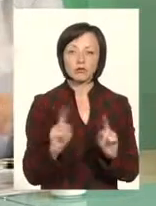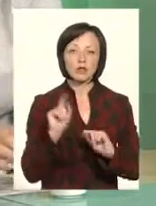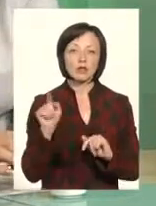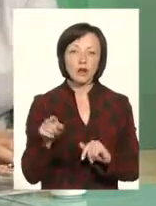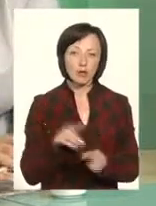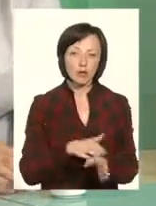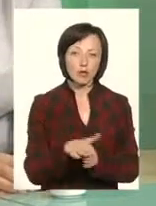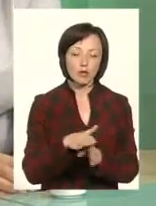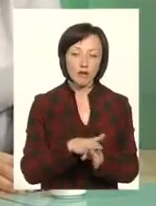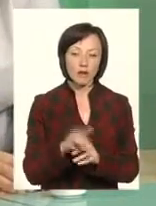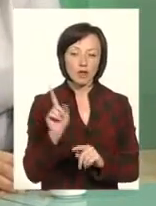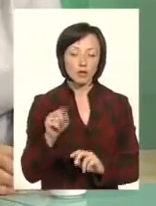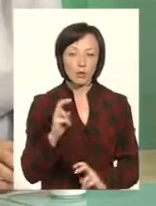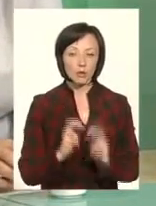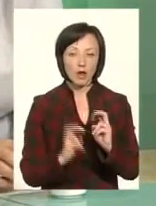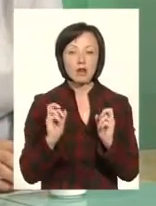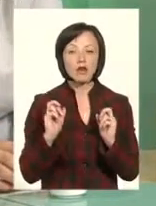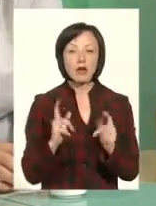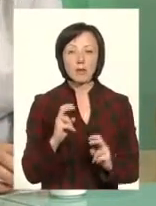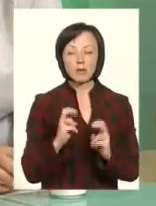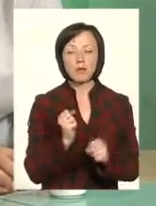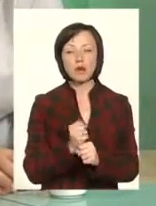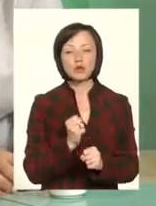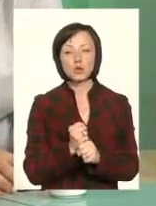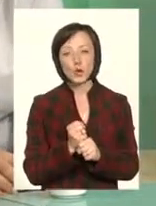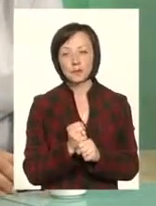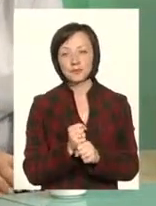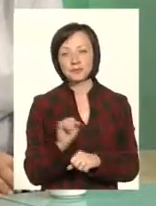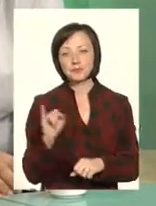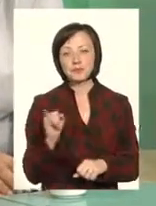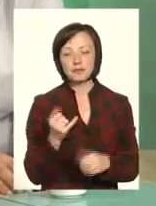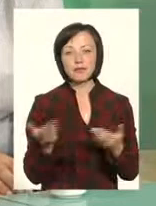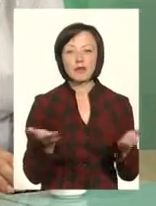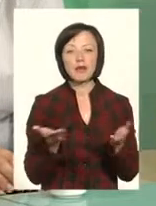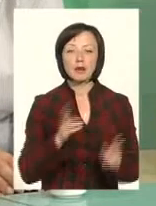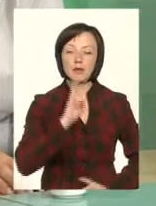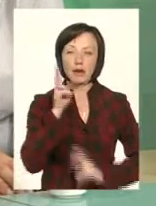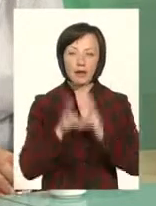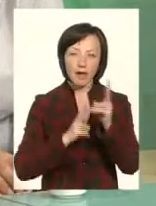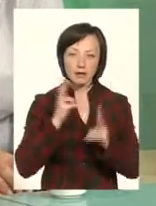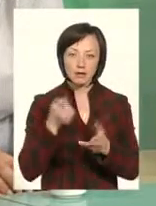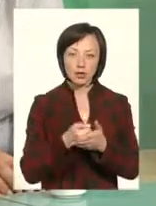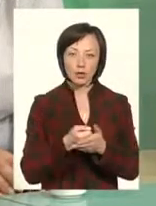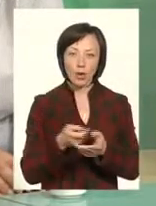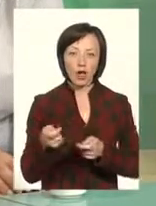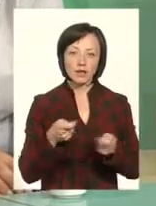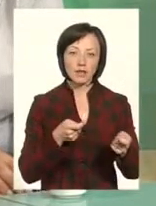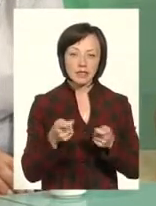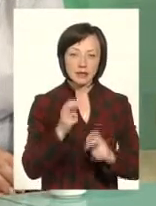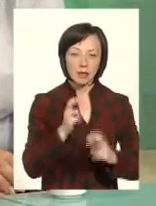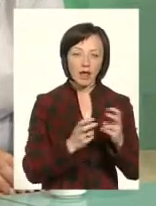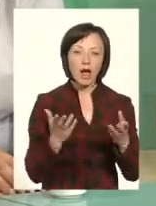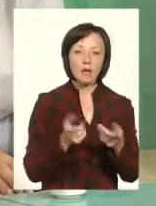там відбувається на тому підприємстві, як підприємство працює. Ось які претензії є до керівництва підприємства,